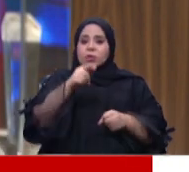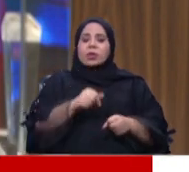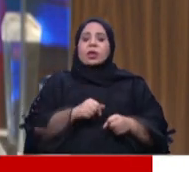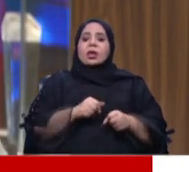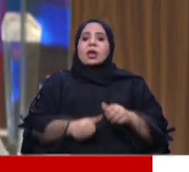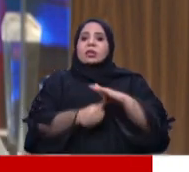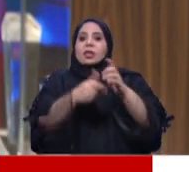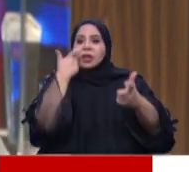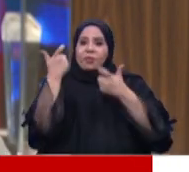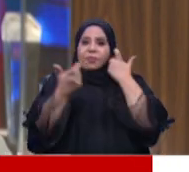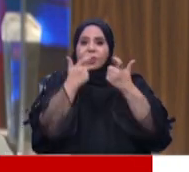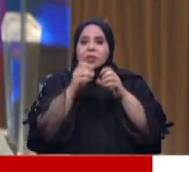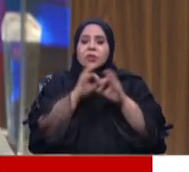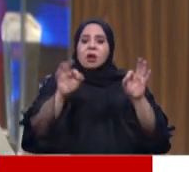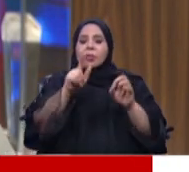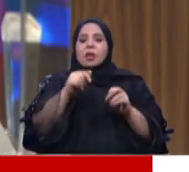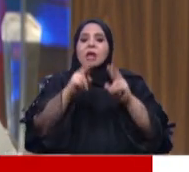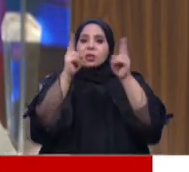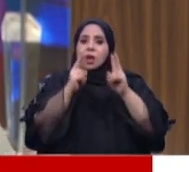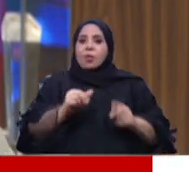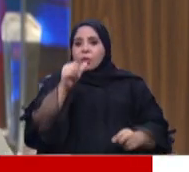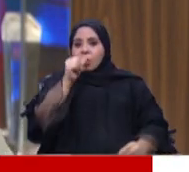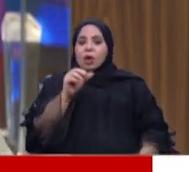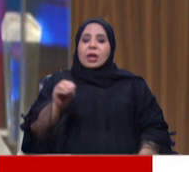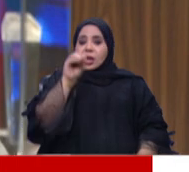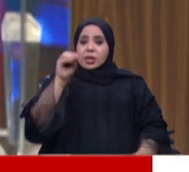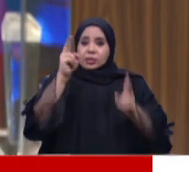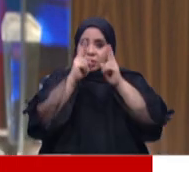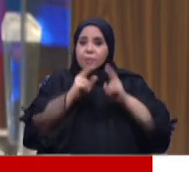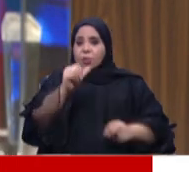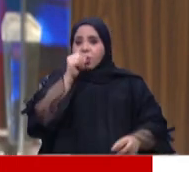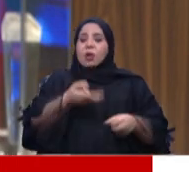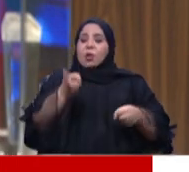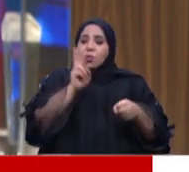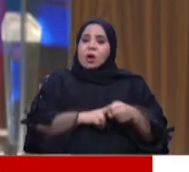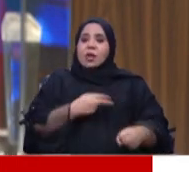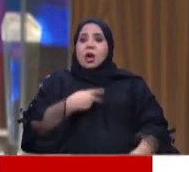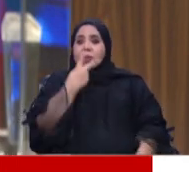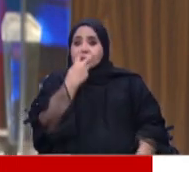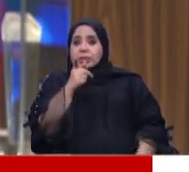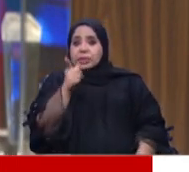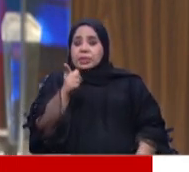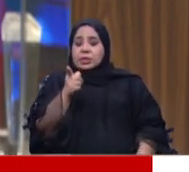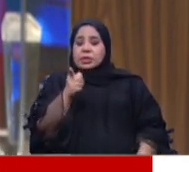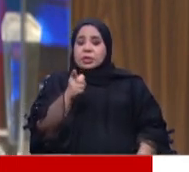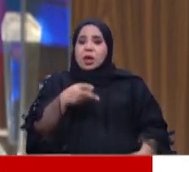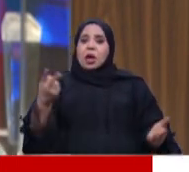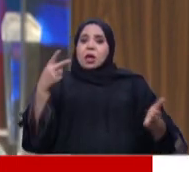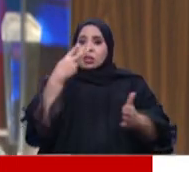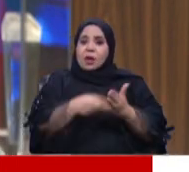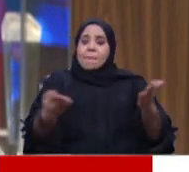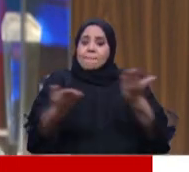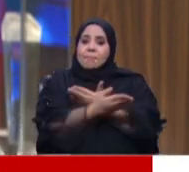إدارة ترشيد استهلاك الكهرباء والماء بهيئة الكهرباء والماء، نظرا لأن هذا التوقيع على هذه الاتفاقية هو عبارة عن